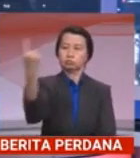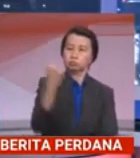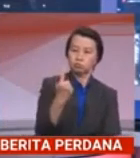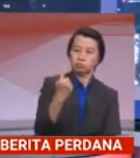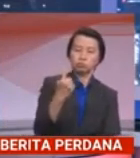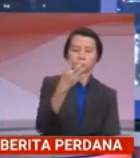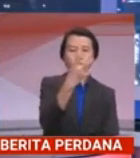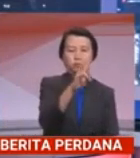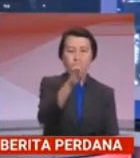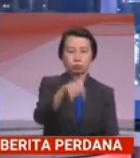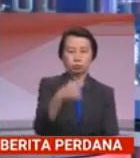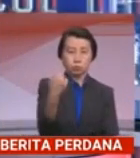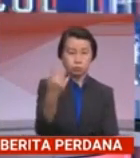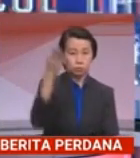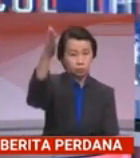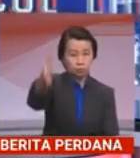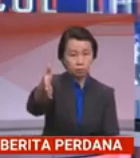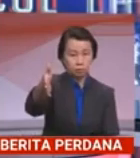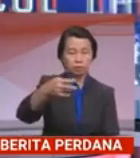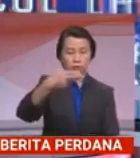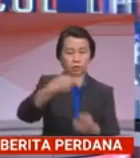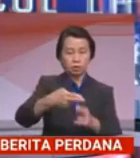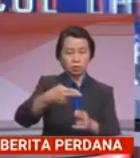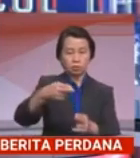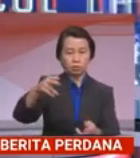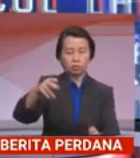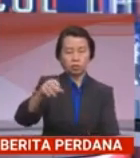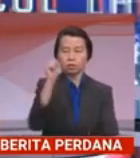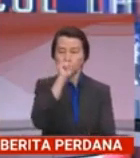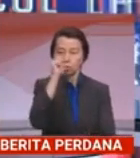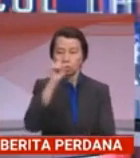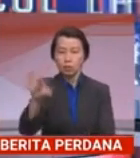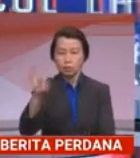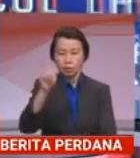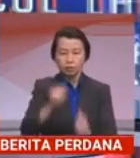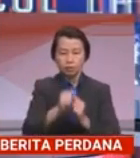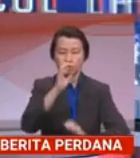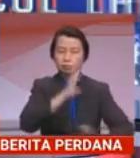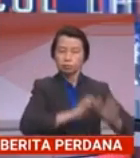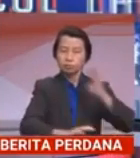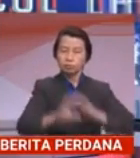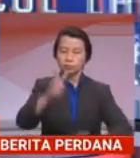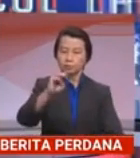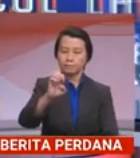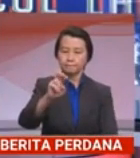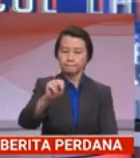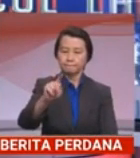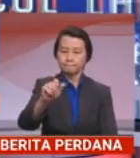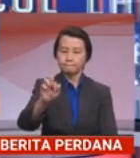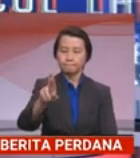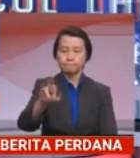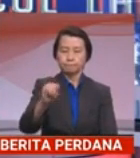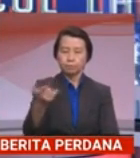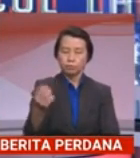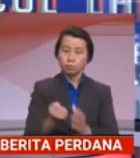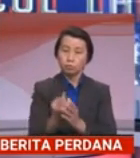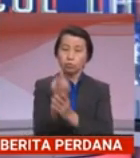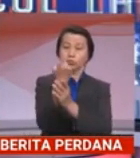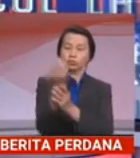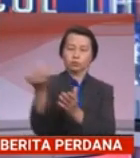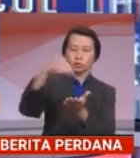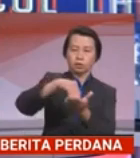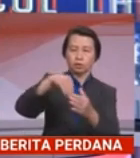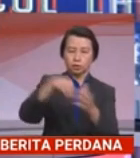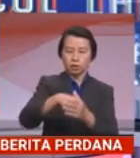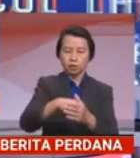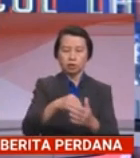pada 17 Januari depan. Nama konsert dipilih dengan mengambil inspirasi lagu Mentari Muncul Lagi yang dimuatkan